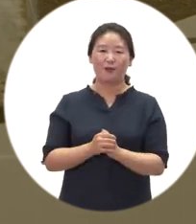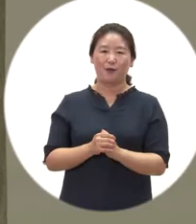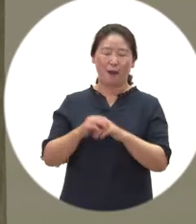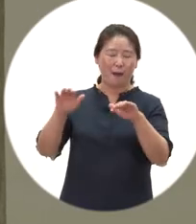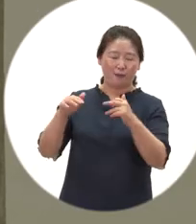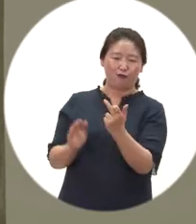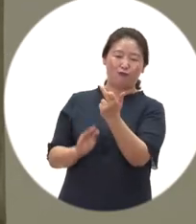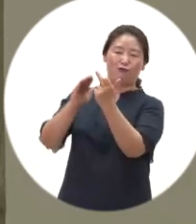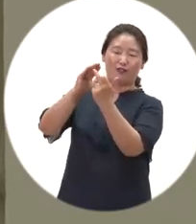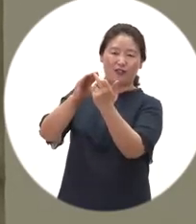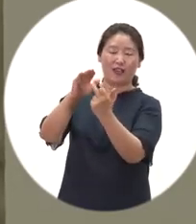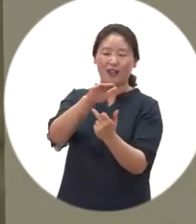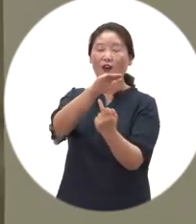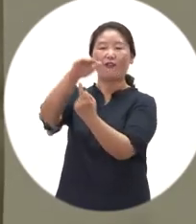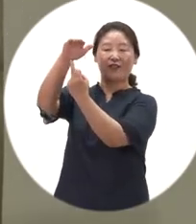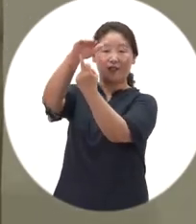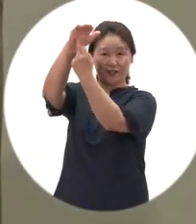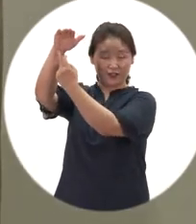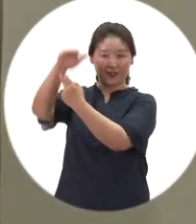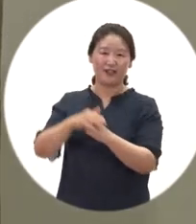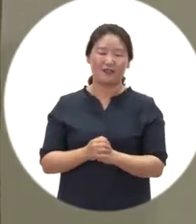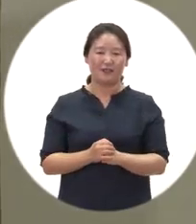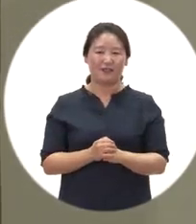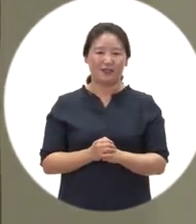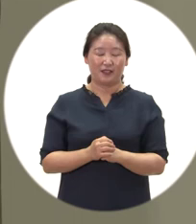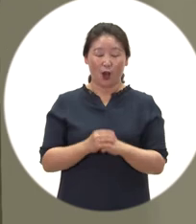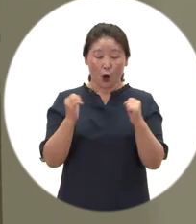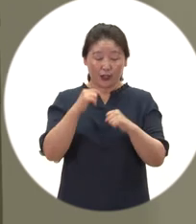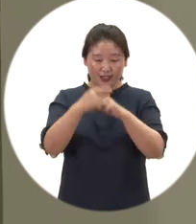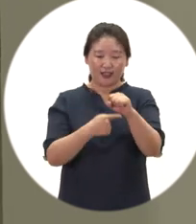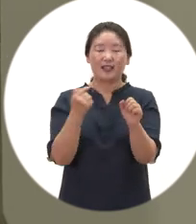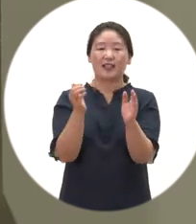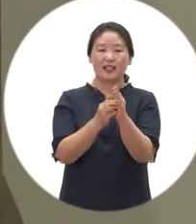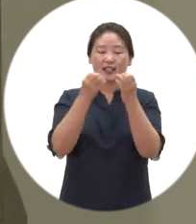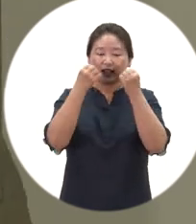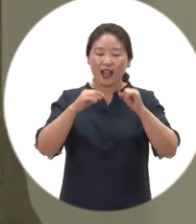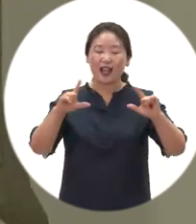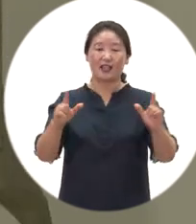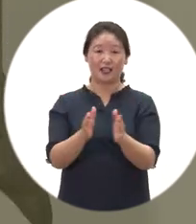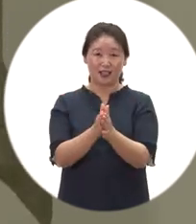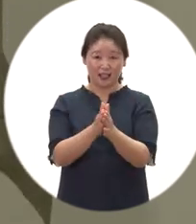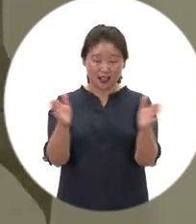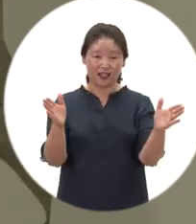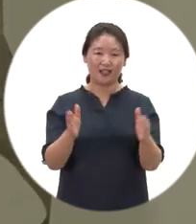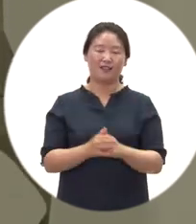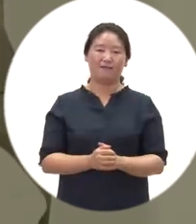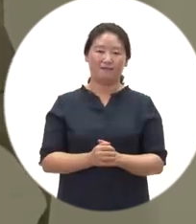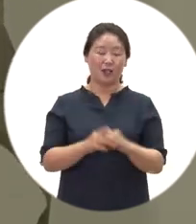부는 언덕에서는 연 날리기도 합니다. 겨울은 하늘을 마무리하고 새로운 한 해를 시작하는 시기이기